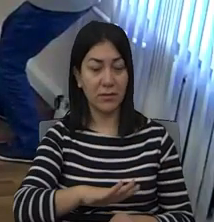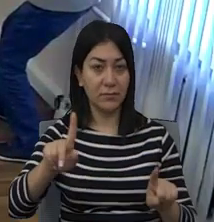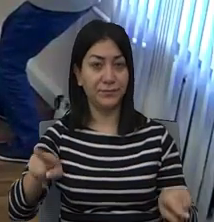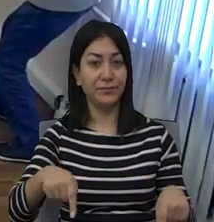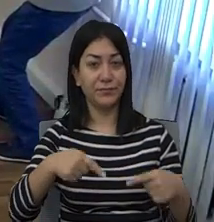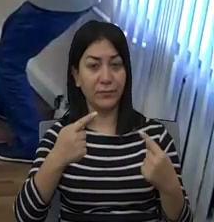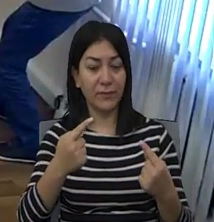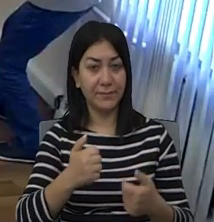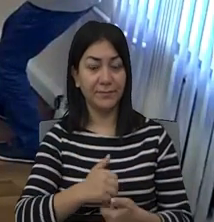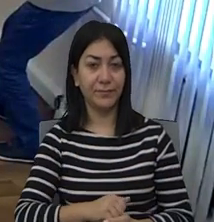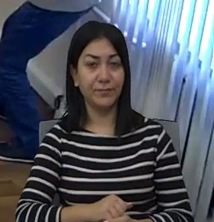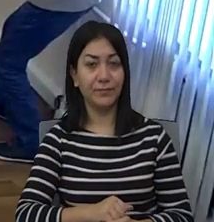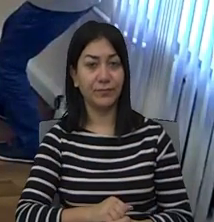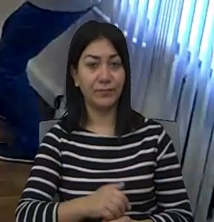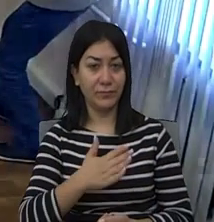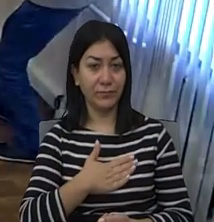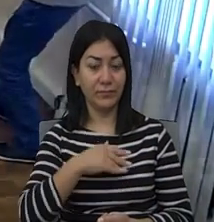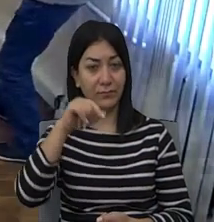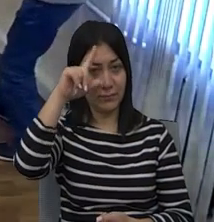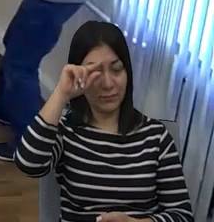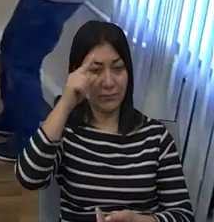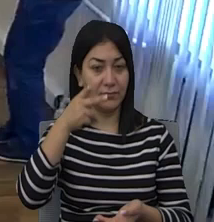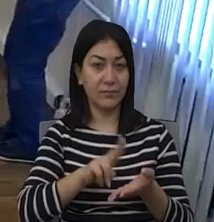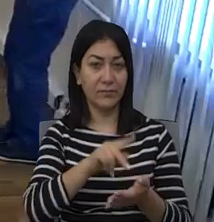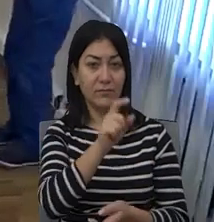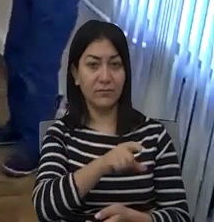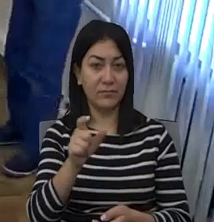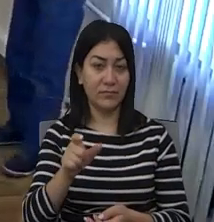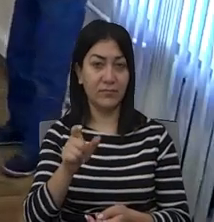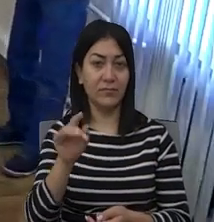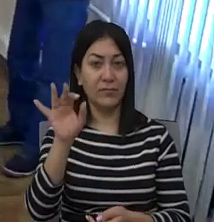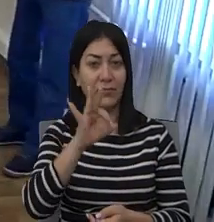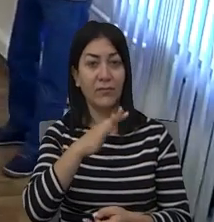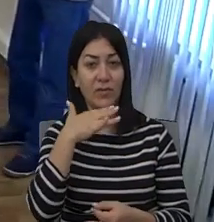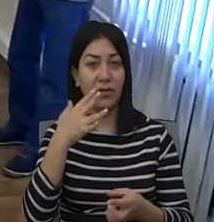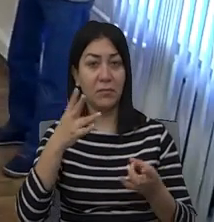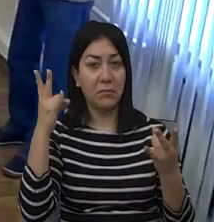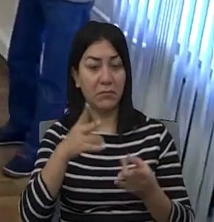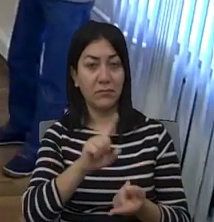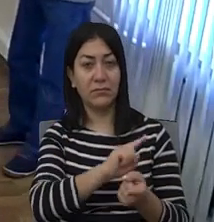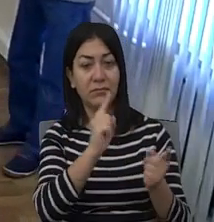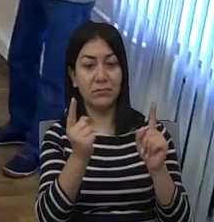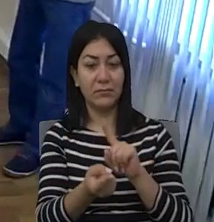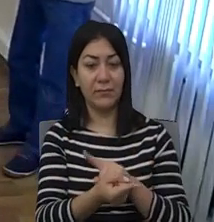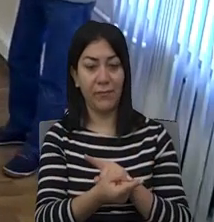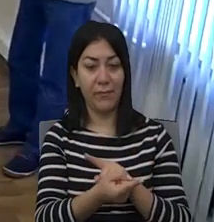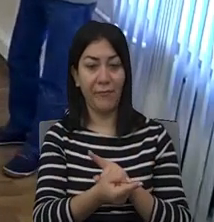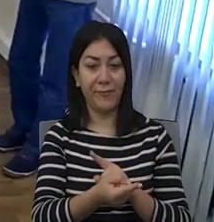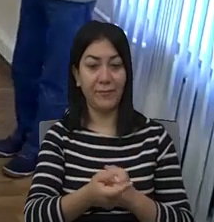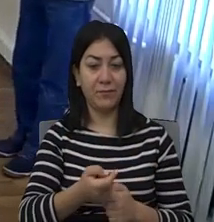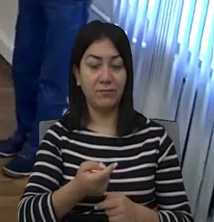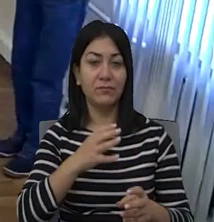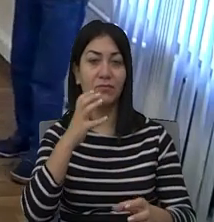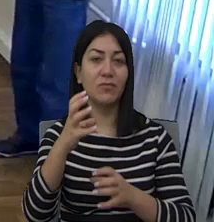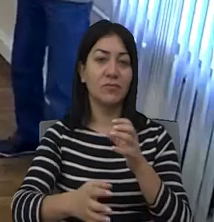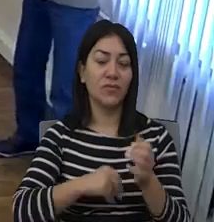շատ մեզ Հայաստանի Հանրապետության քաղաքացիներիս է պետք, հանգստե նկատի ունեմ, որպեսի